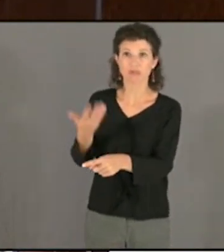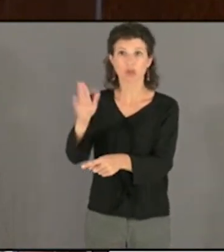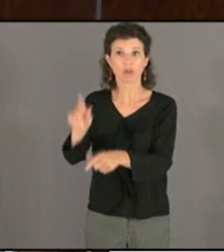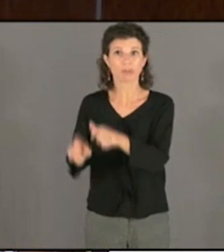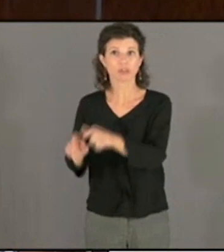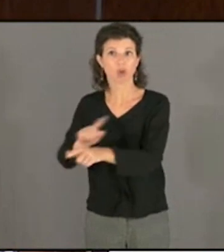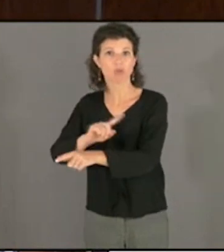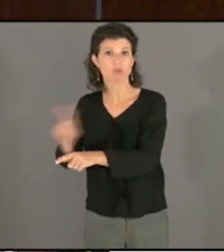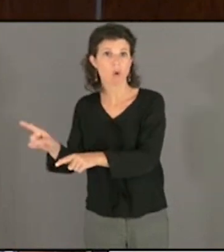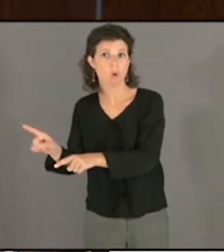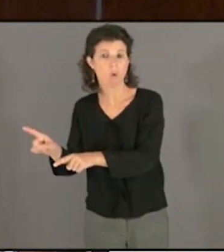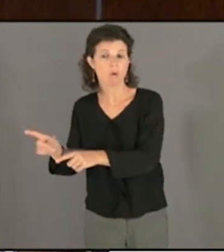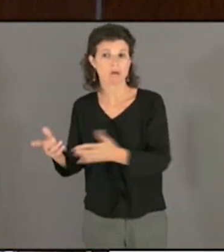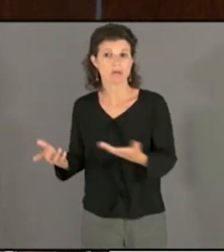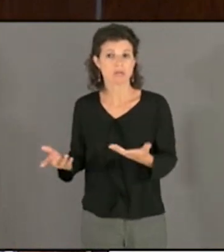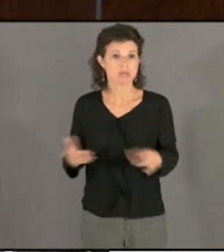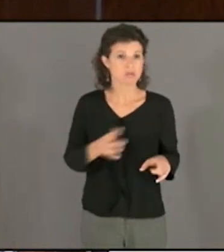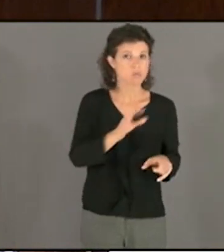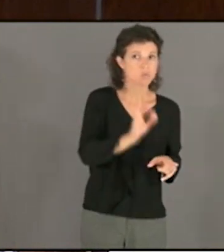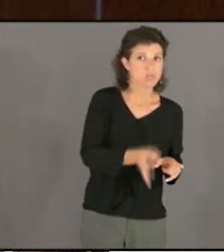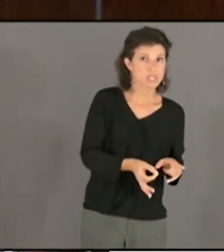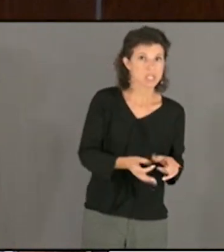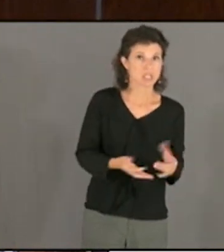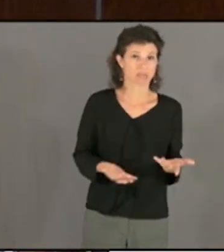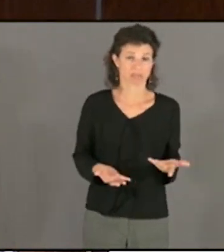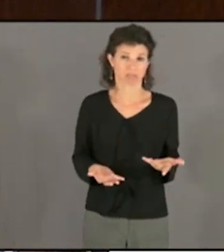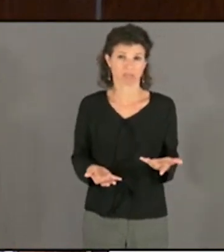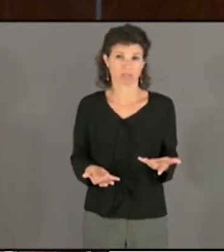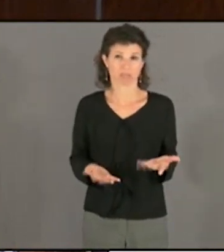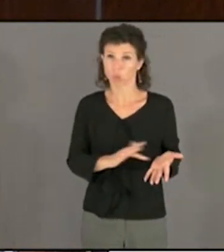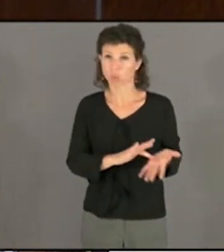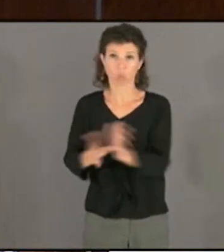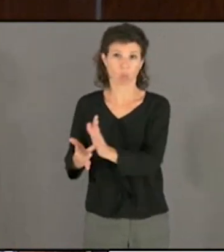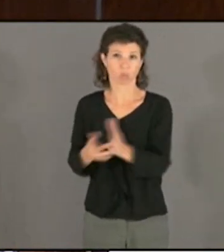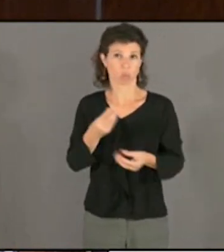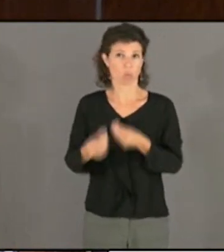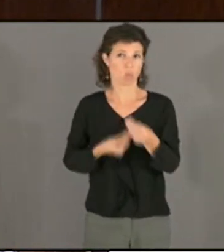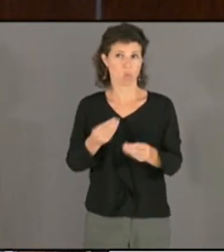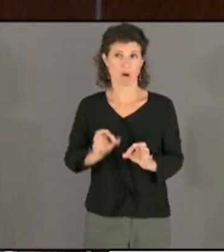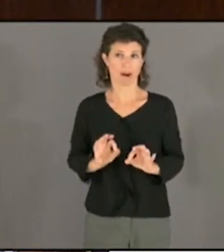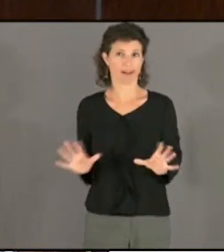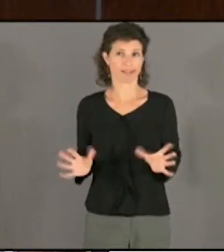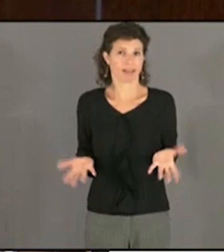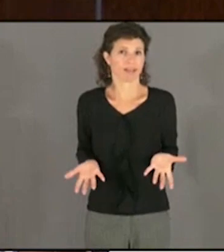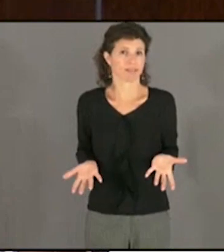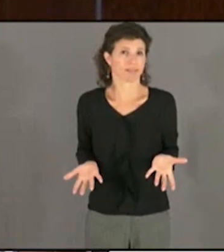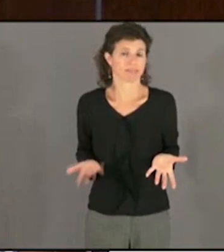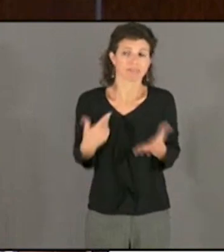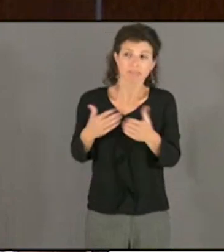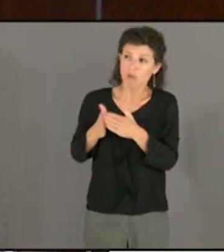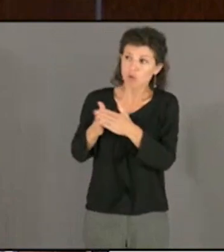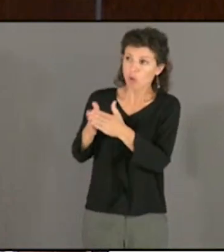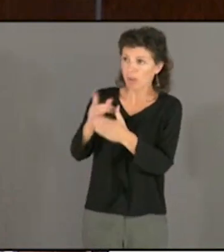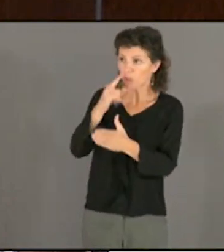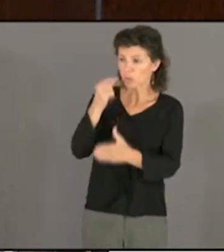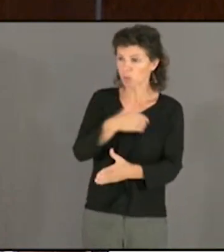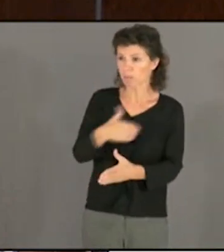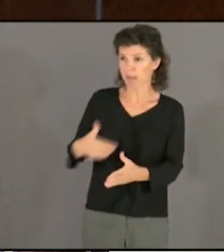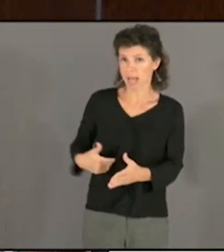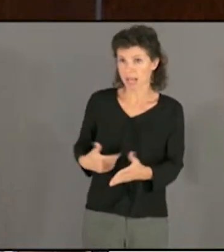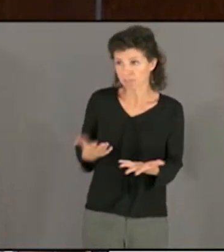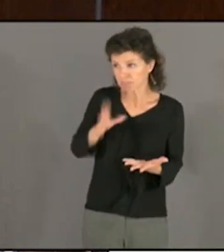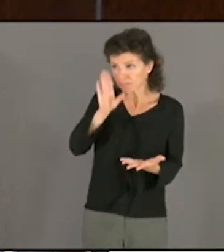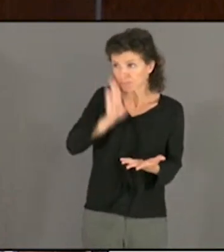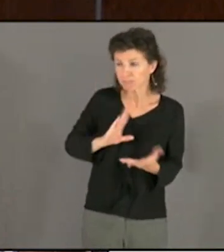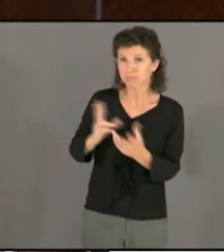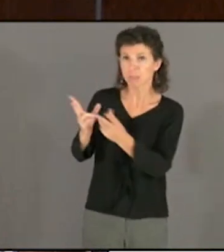ça doit se faire pour tous. Voilà, donc j'aimerais, monsieur le maire, que vous puissiez, si vous le souhaitez, m'expliquer en